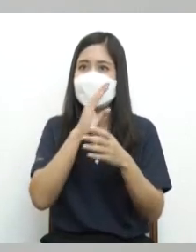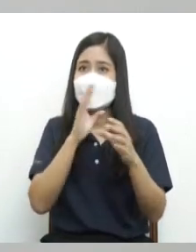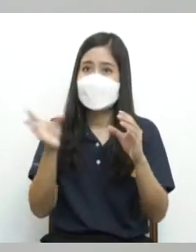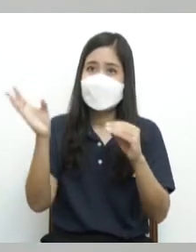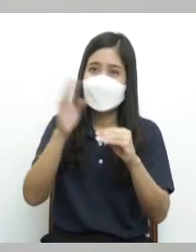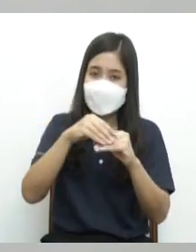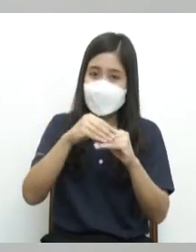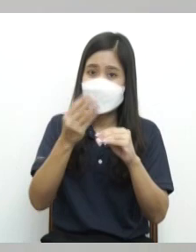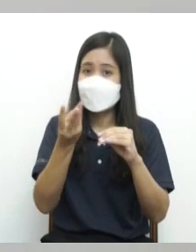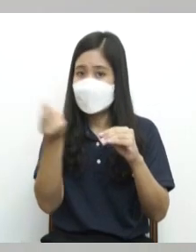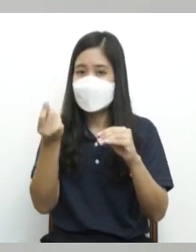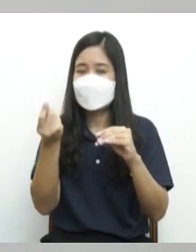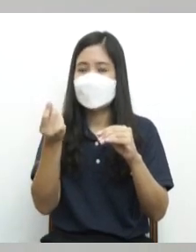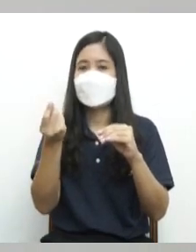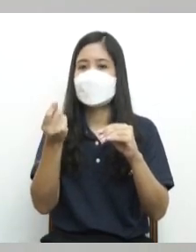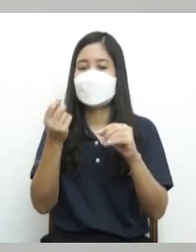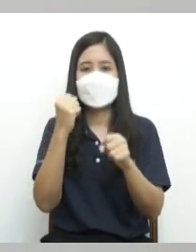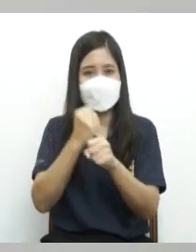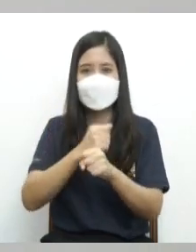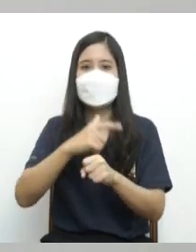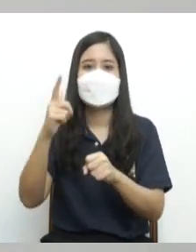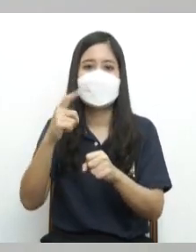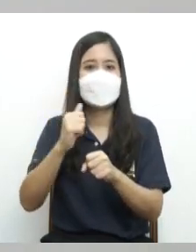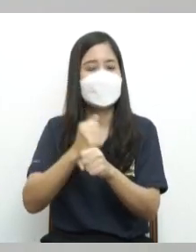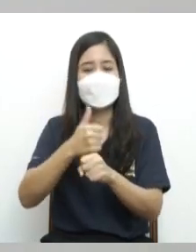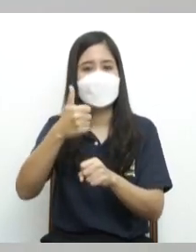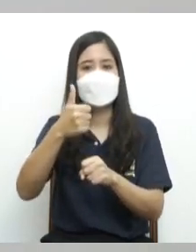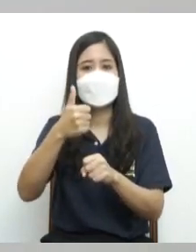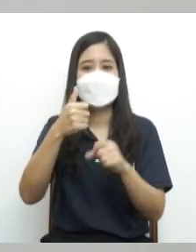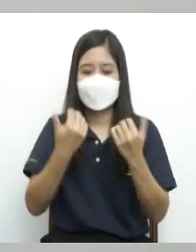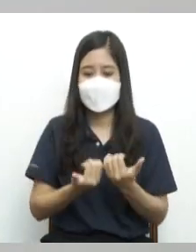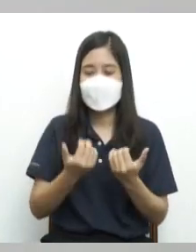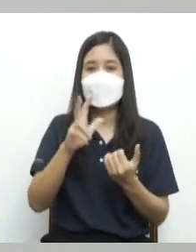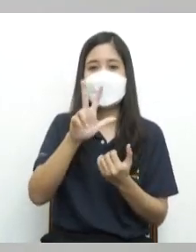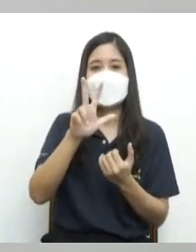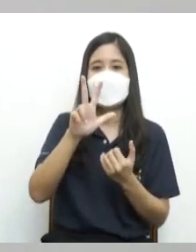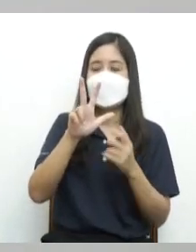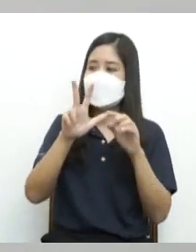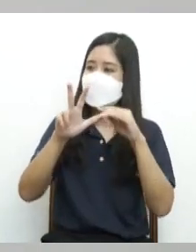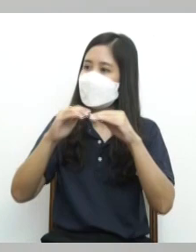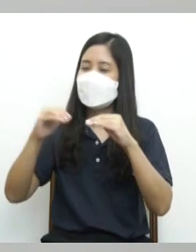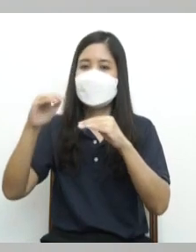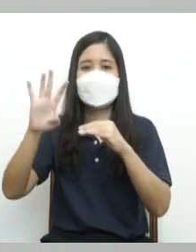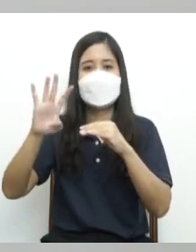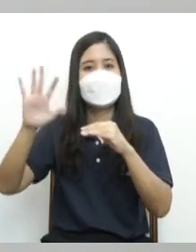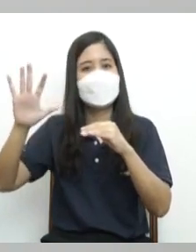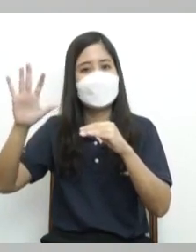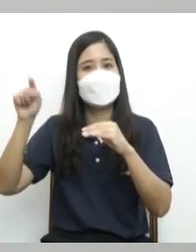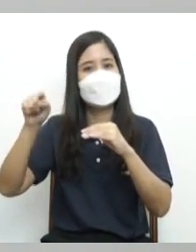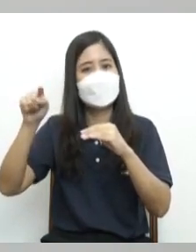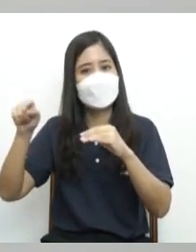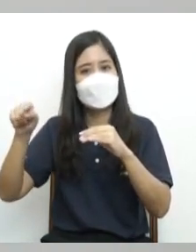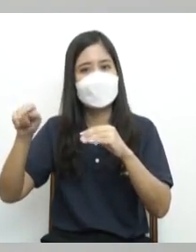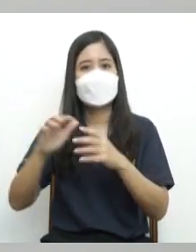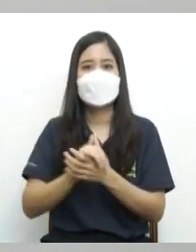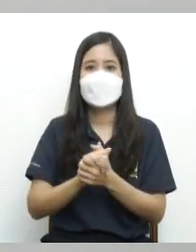ให้เร็วอย่าช้าทำเลยนะคะออมเพิ่มแค่ 1% วันนี้ยังดีกว่าออม 15% ในวันใกล้เกษียณสุดท้ายง่ายที่สุดไม่ต้องใช้เ